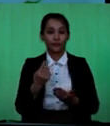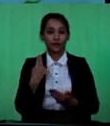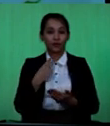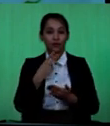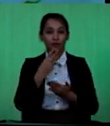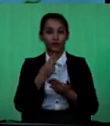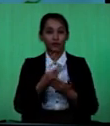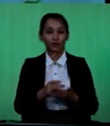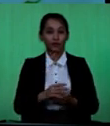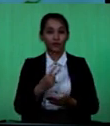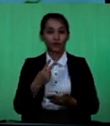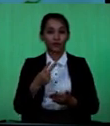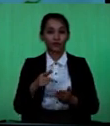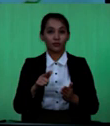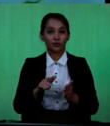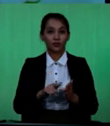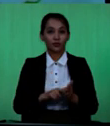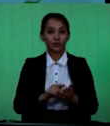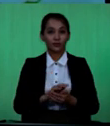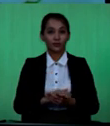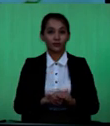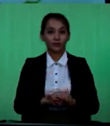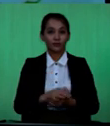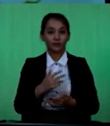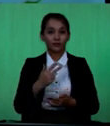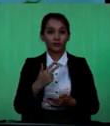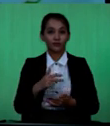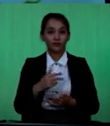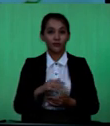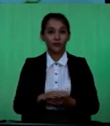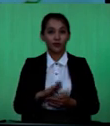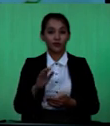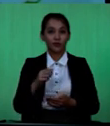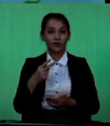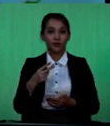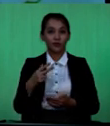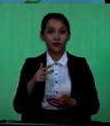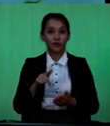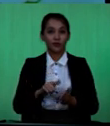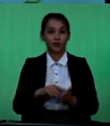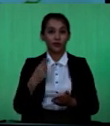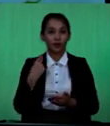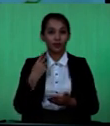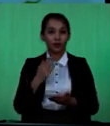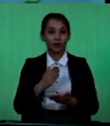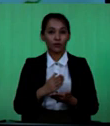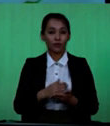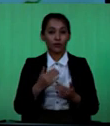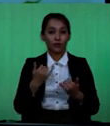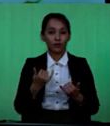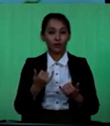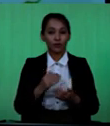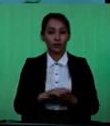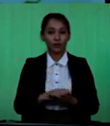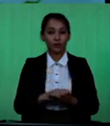ekan? 27. Menda 30 va 27 sonlari bor. Ana endi u